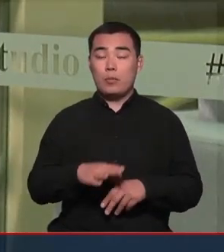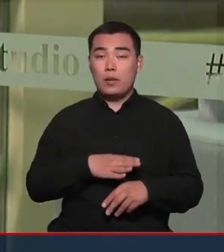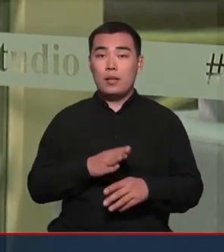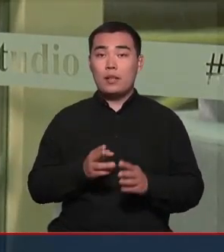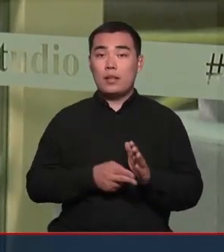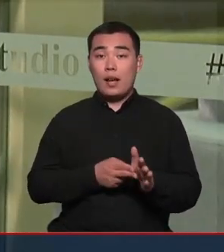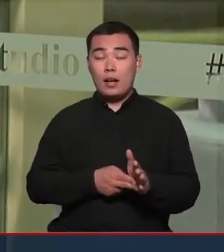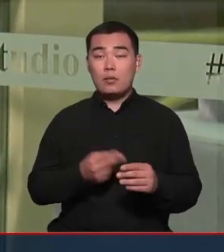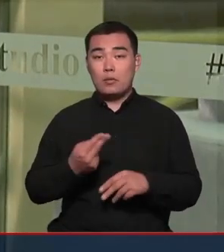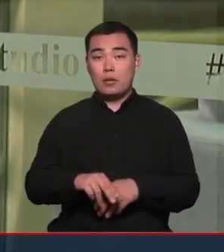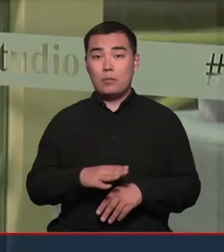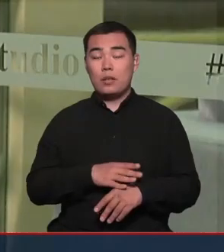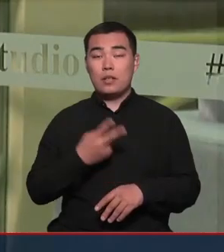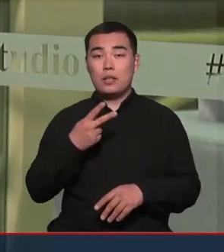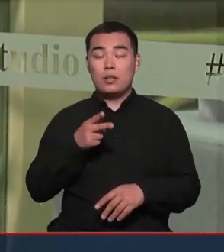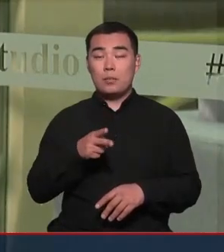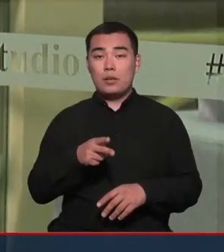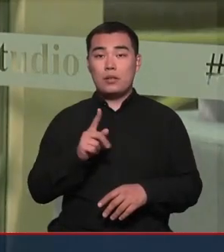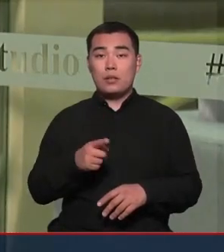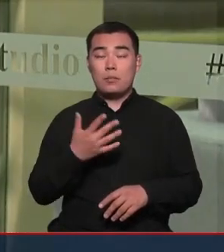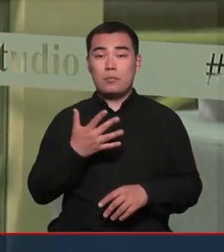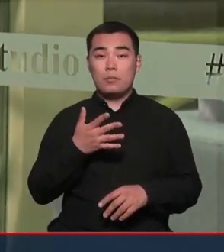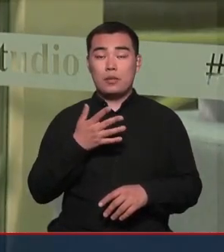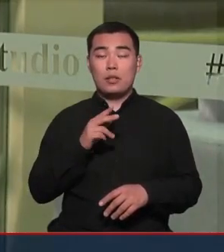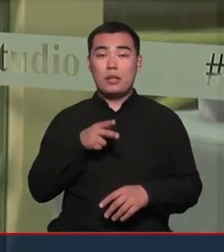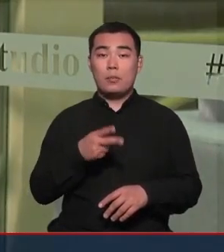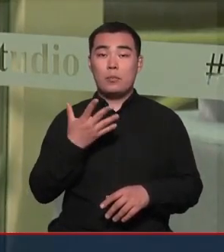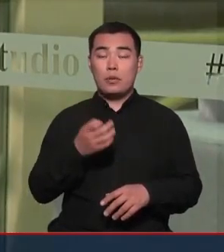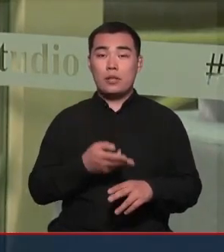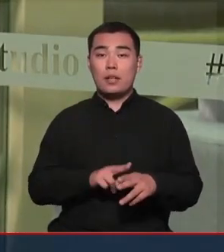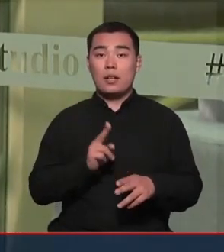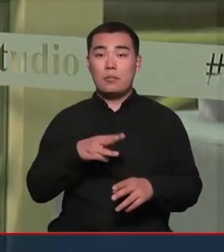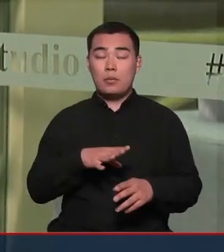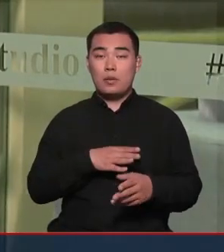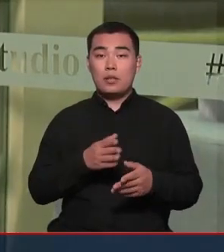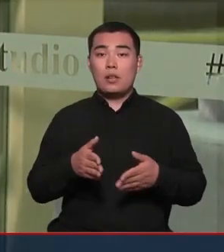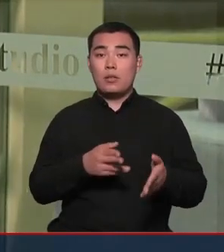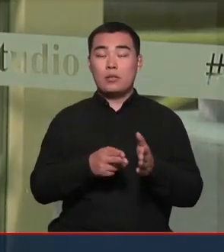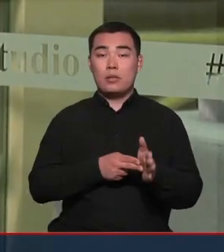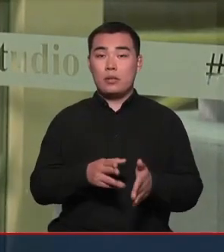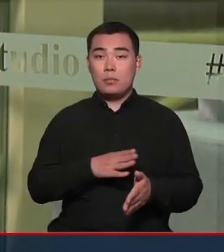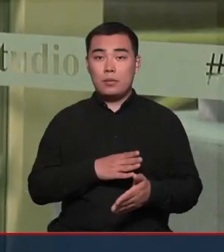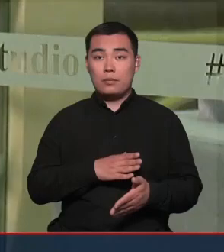Локомотивтерді алдық. 2500 шақырым жол салдық. Олар 700 шақырым қана салды.